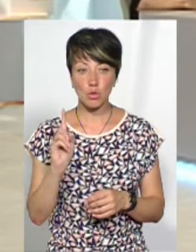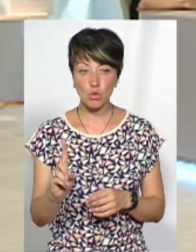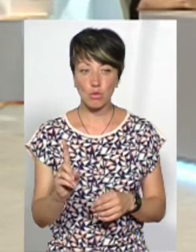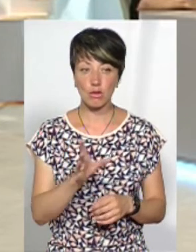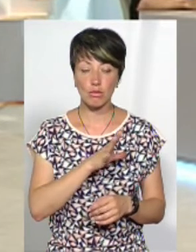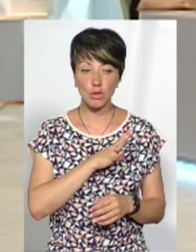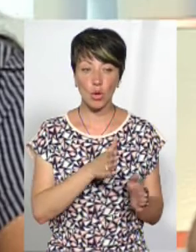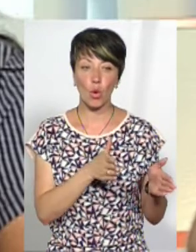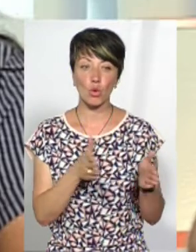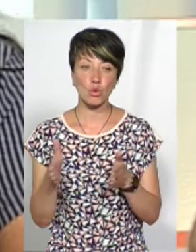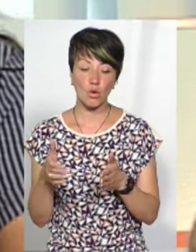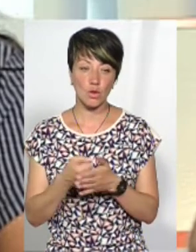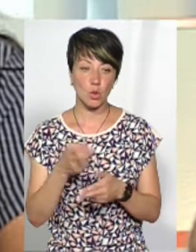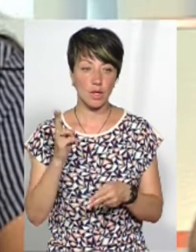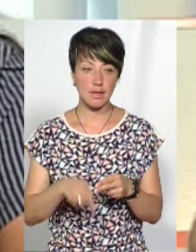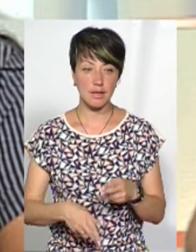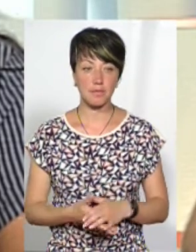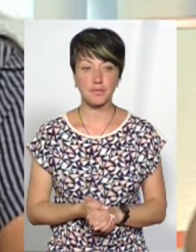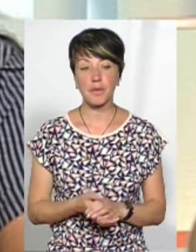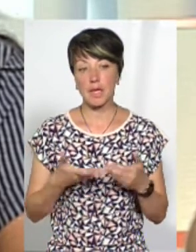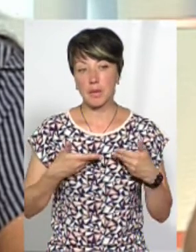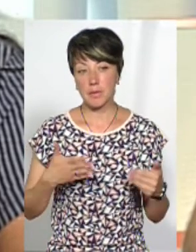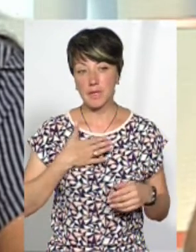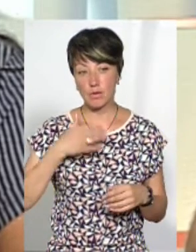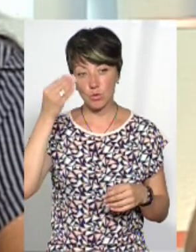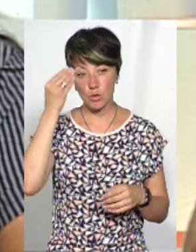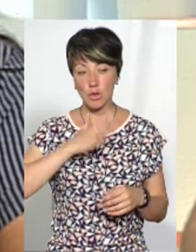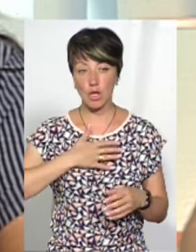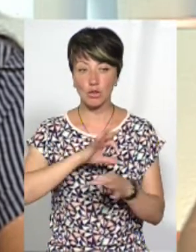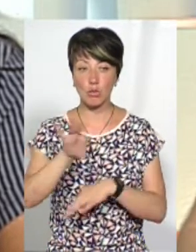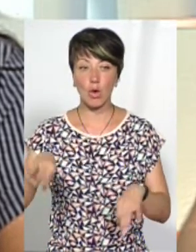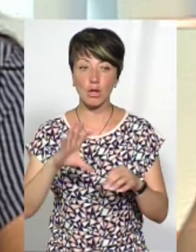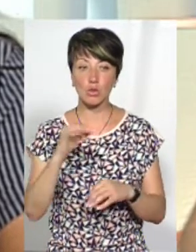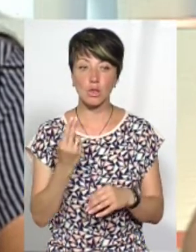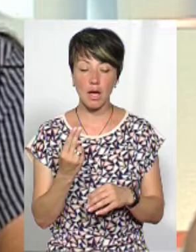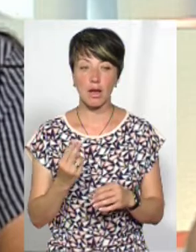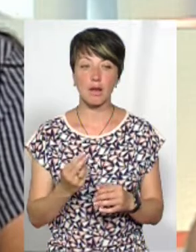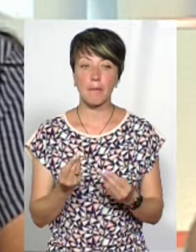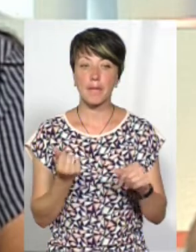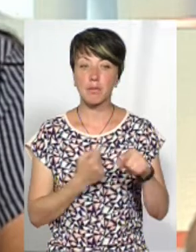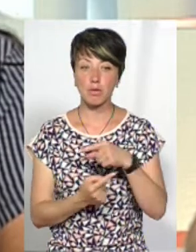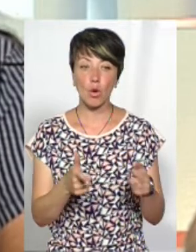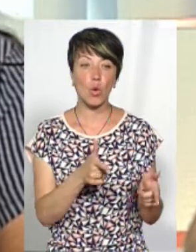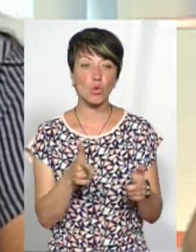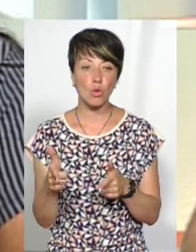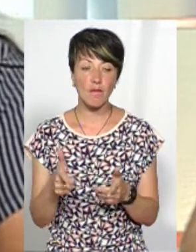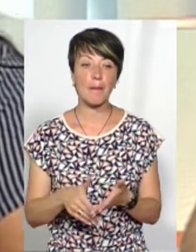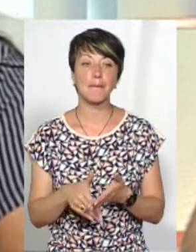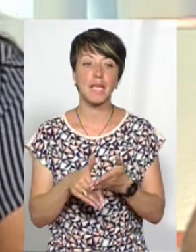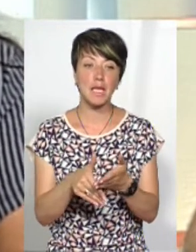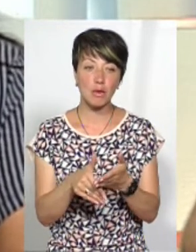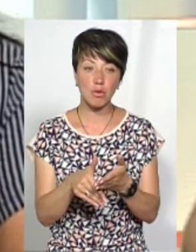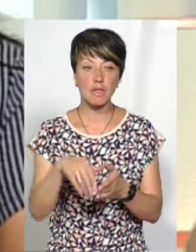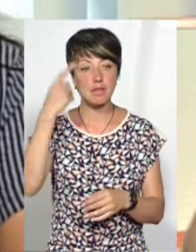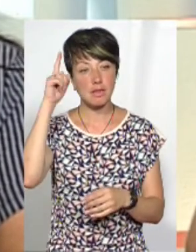цьому бути готовим іти до кінця. Ми зі свого боку, наш проект «Соціальне підприємництво» готові